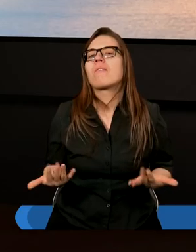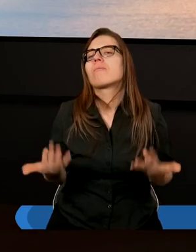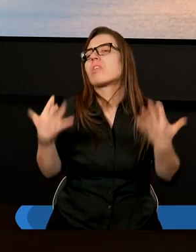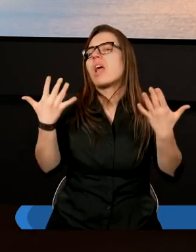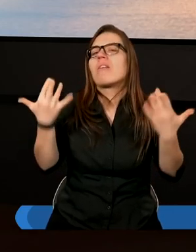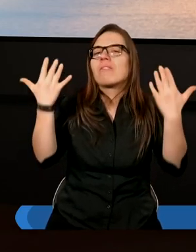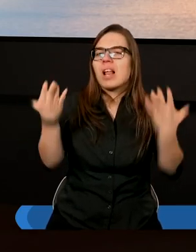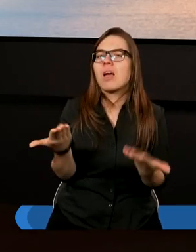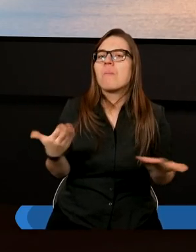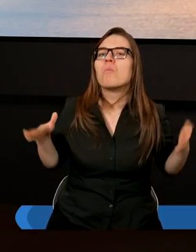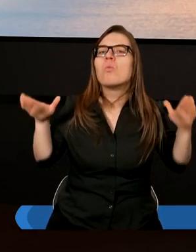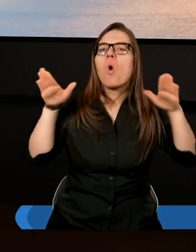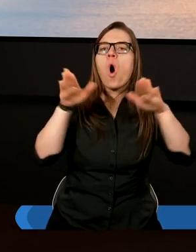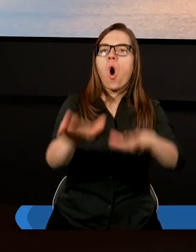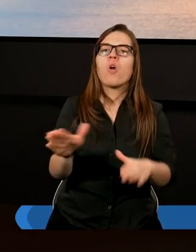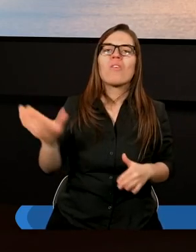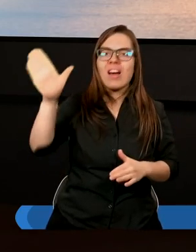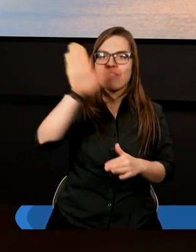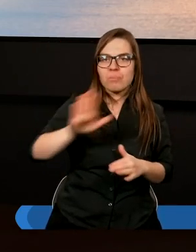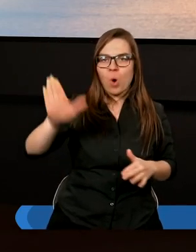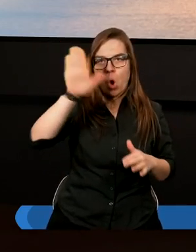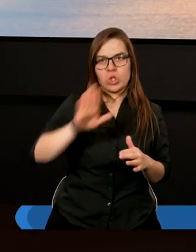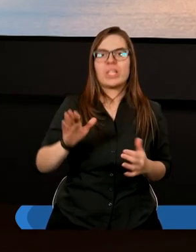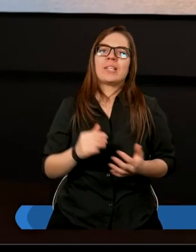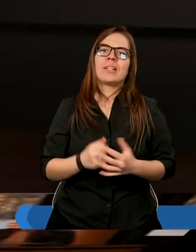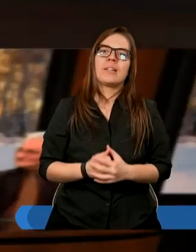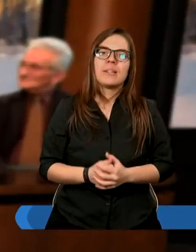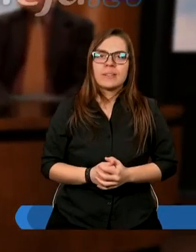łaski wiele błogosławień z Boże